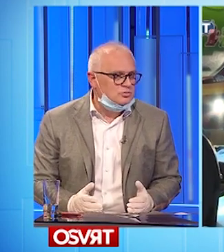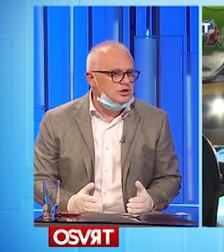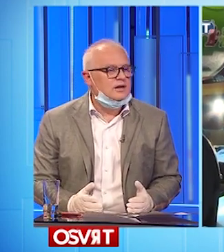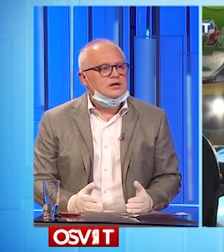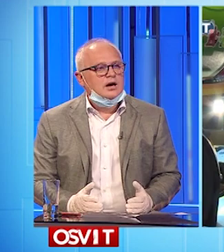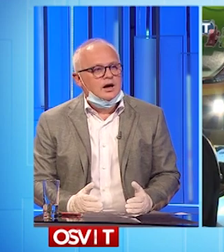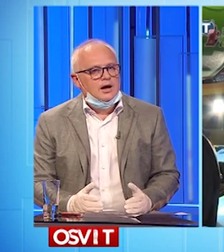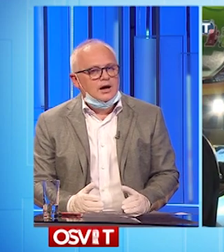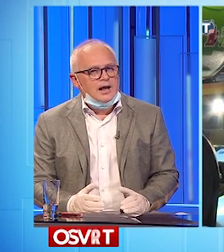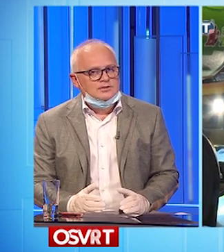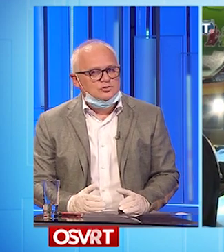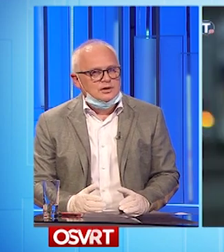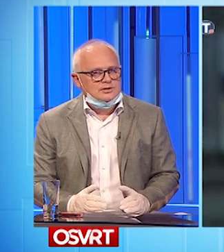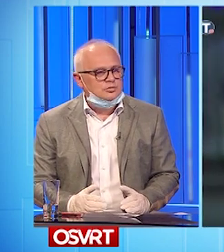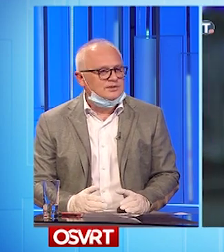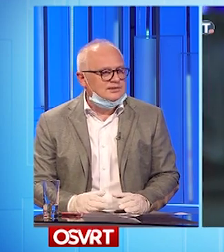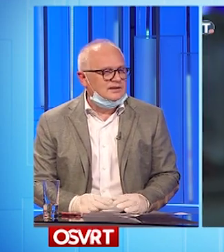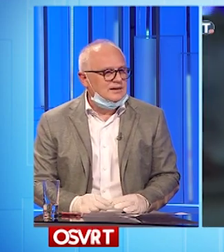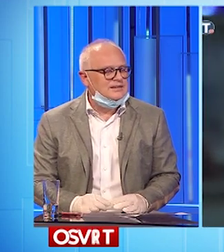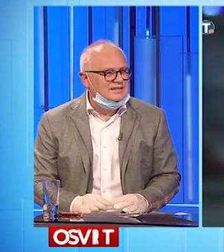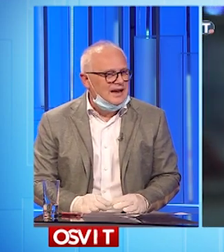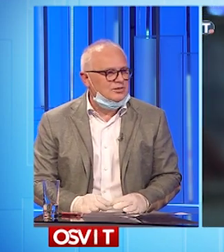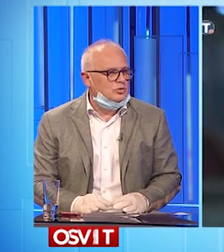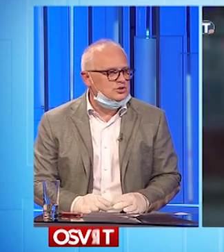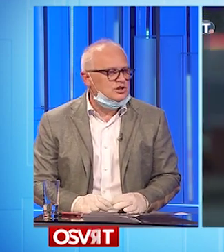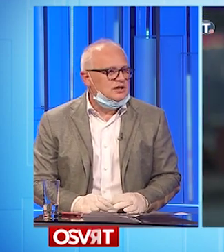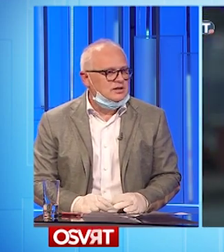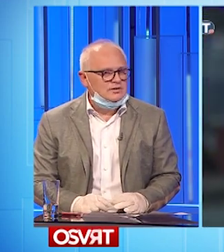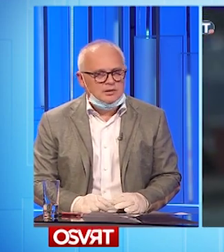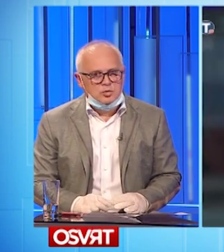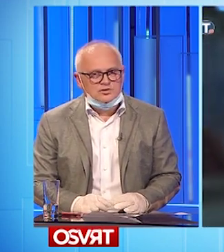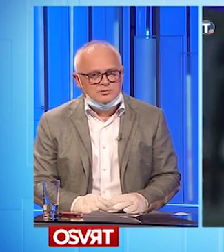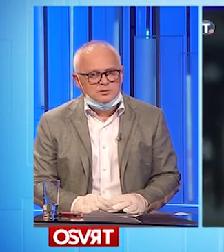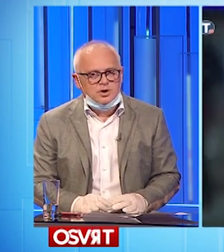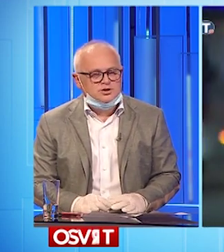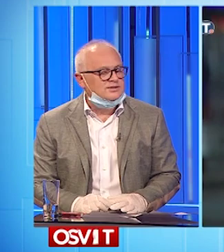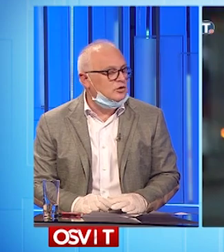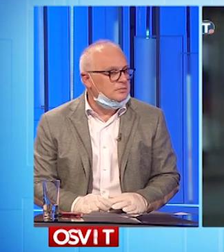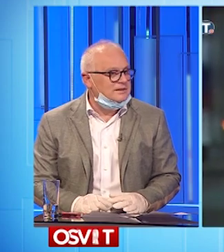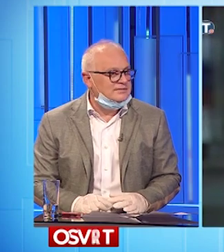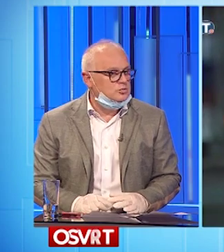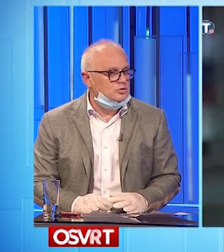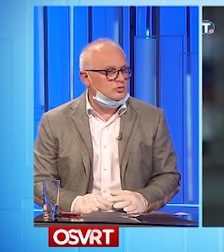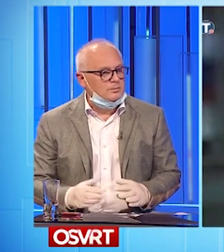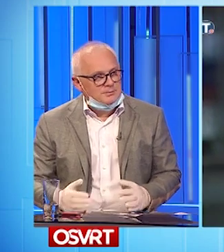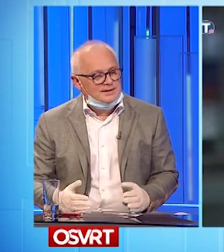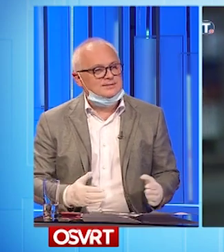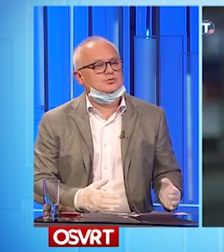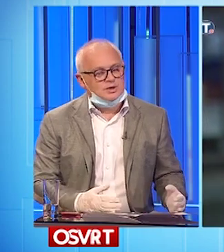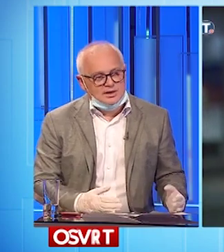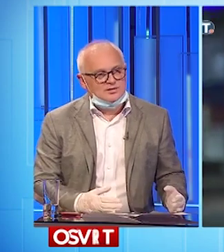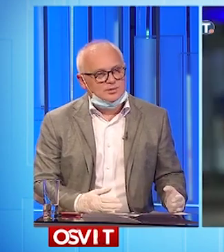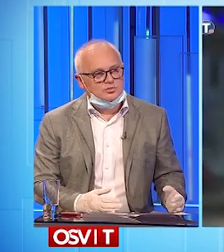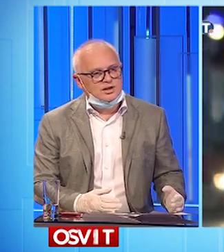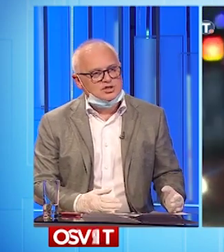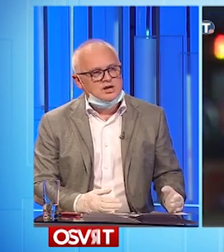takvih slučajeva, ali ljudi zaista rade dan, noć, i hvala Bogu sad smo ih pojačali sa novih 50 ljudi koji smo prebacili iz